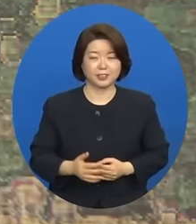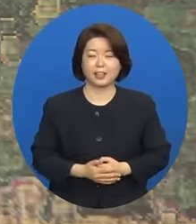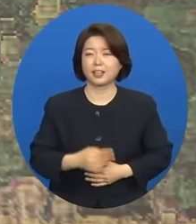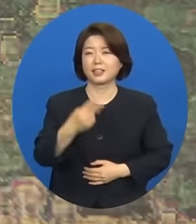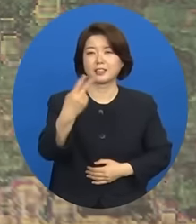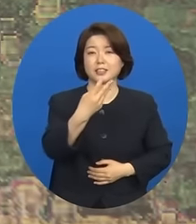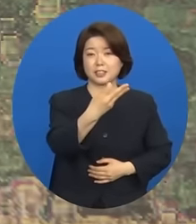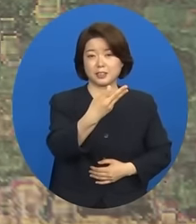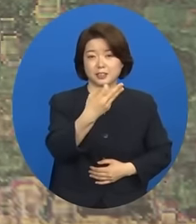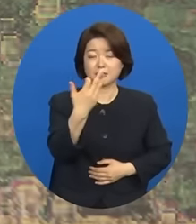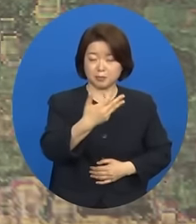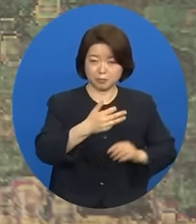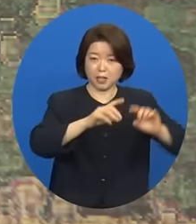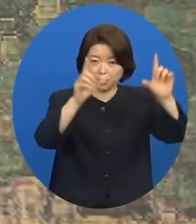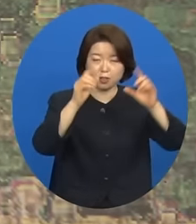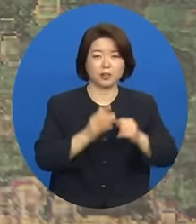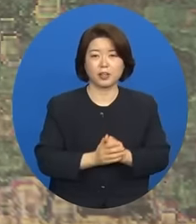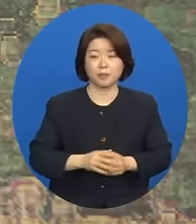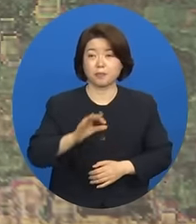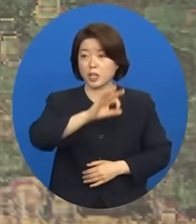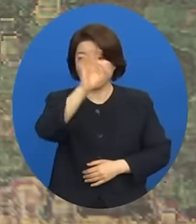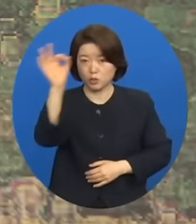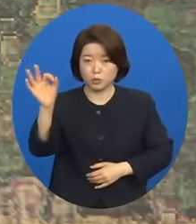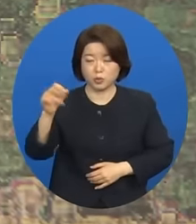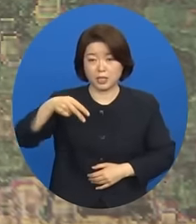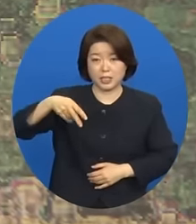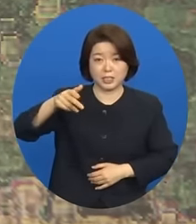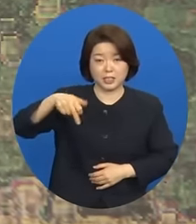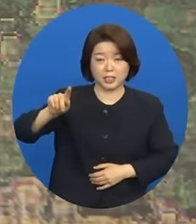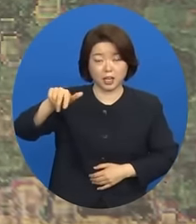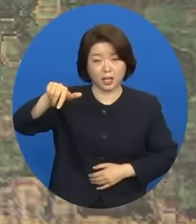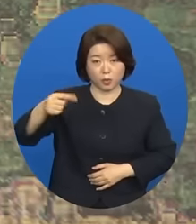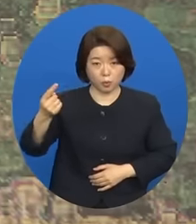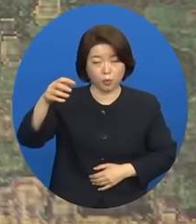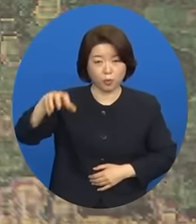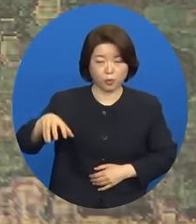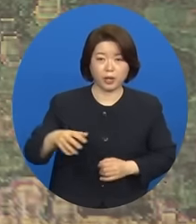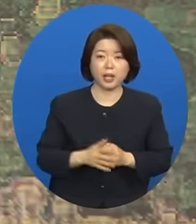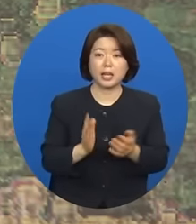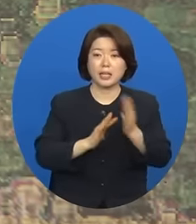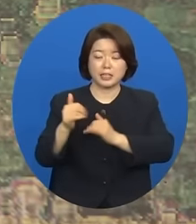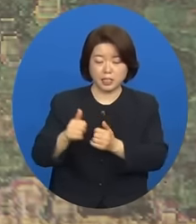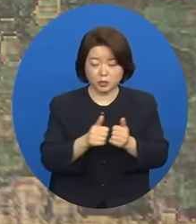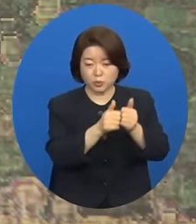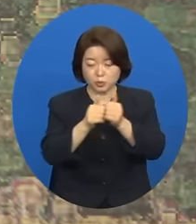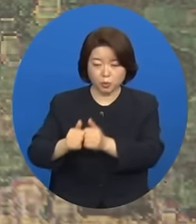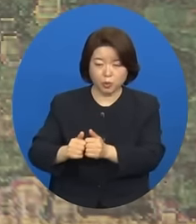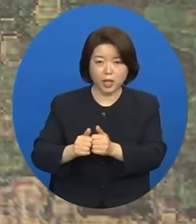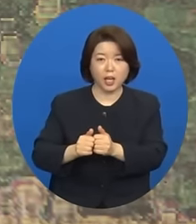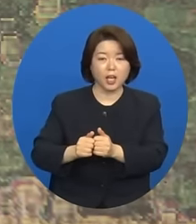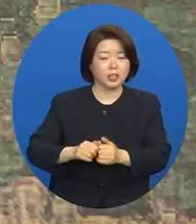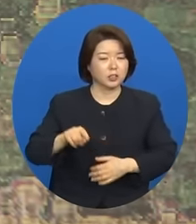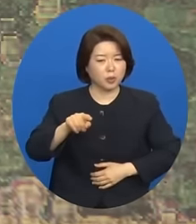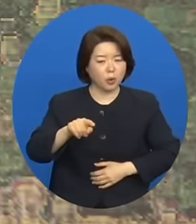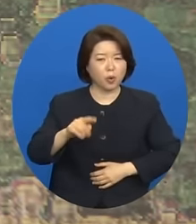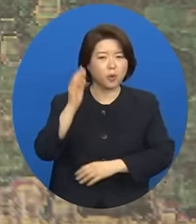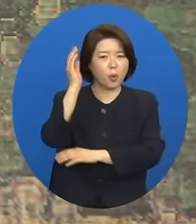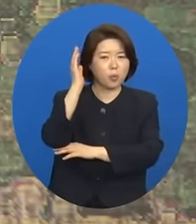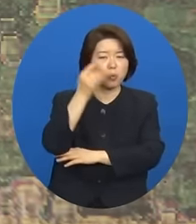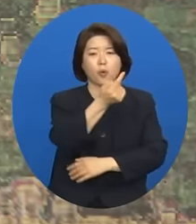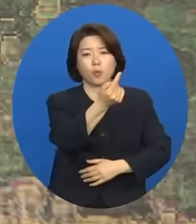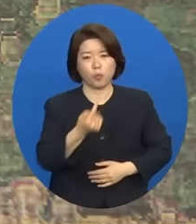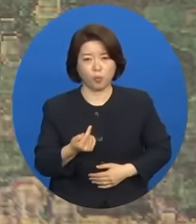2018년에 유기성 목사님이 시카고로 예수 동행 세미나를 인도하러 오신다는 소식을 제가 듣고 8시간 차를